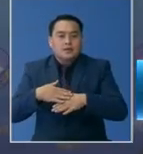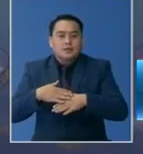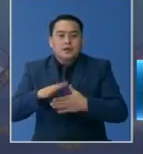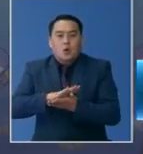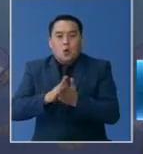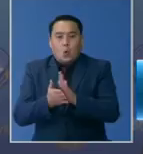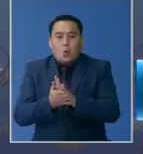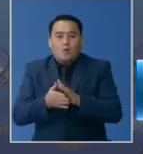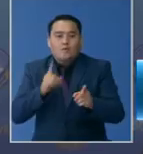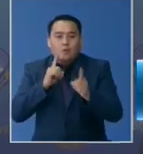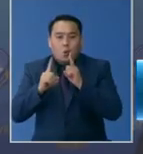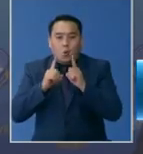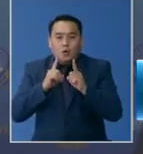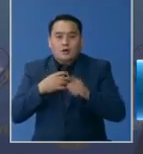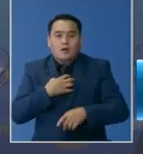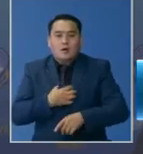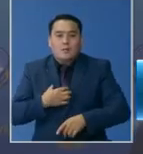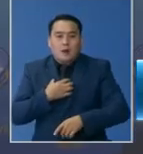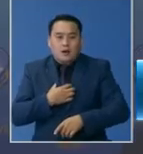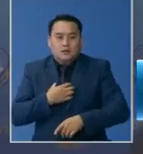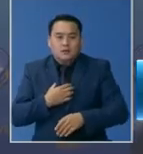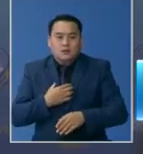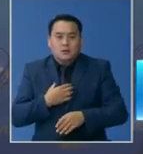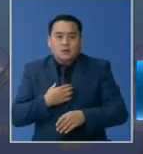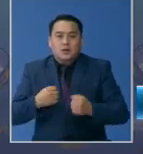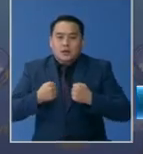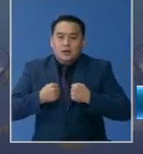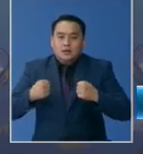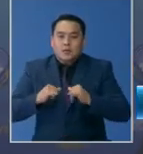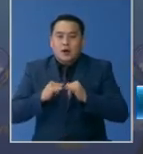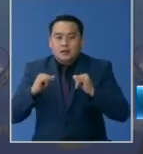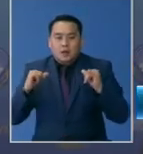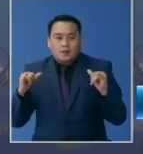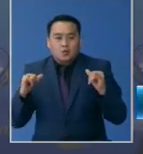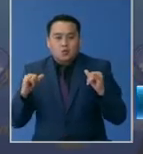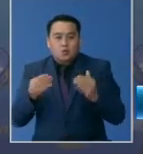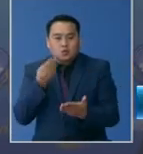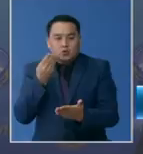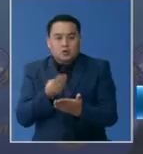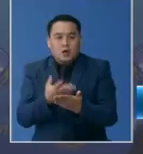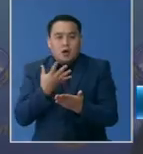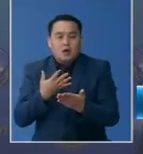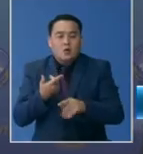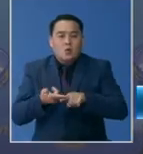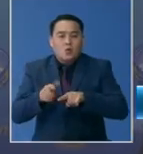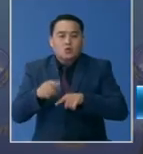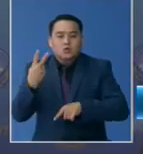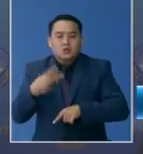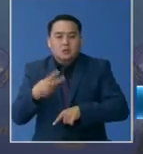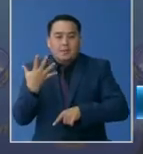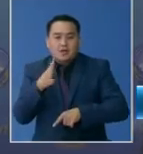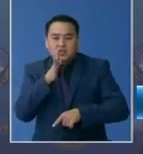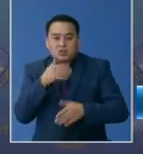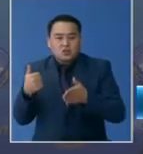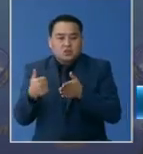келісім кеңесінің форумының аса маңыздылығы. Жалпы ынтымақ бірлік келісім ең асыл бақыт ел үшін десе, осы 25 жылда